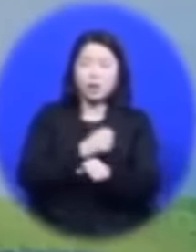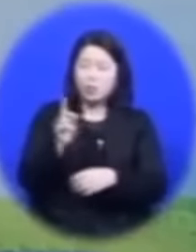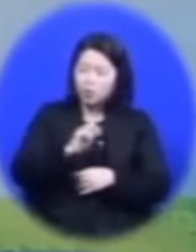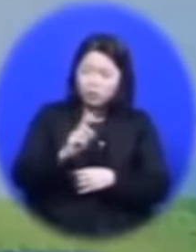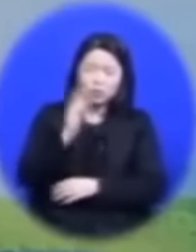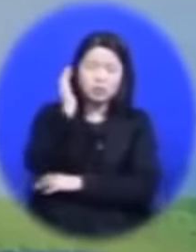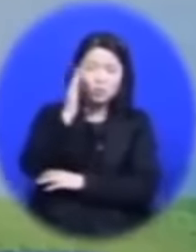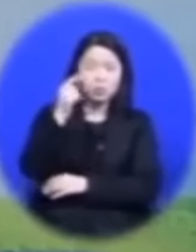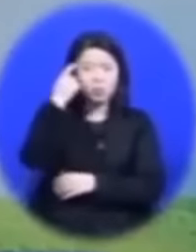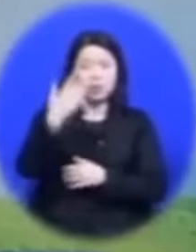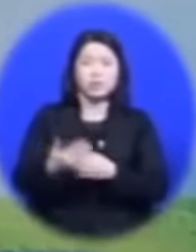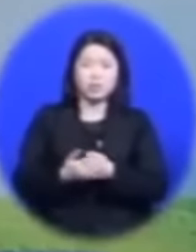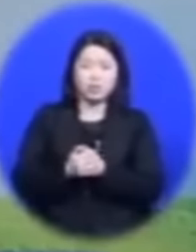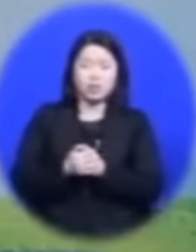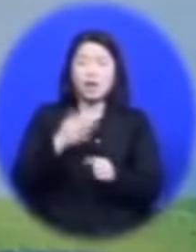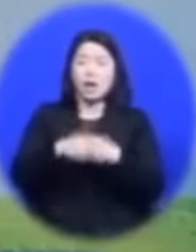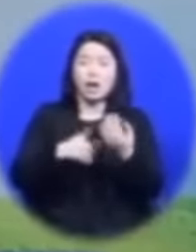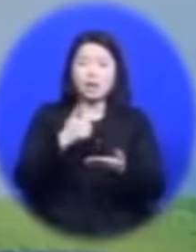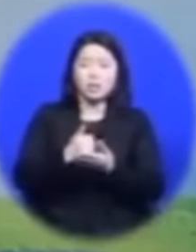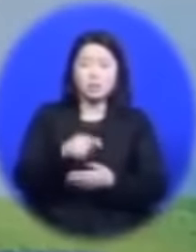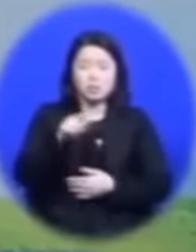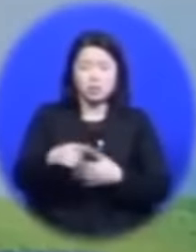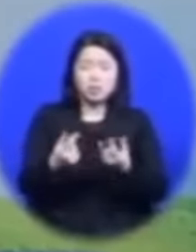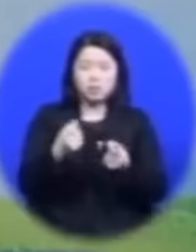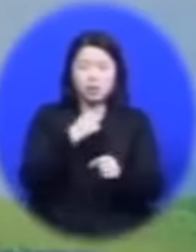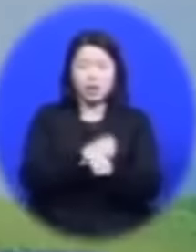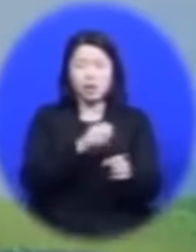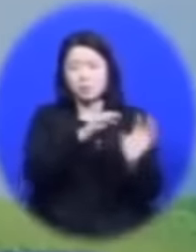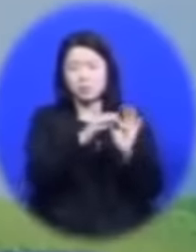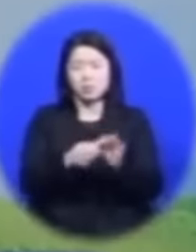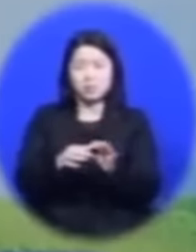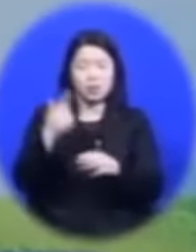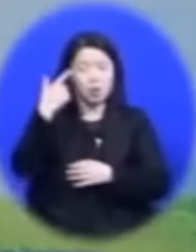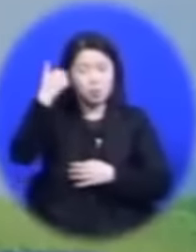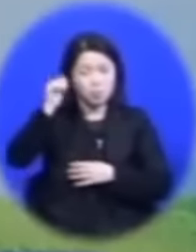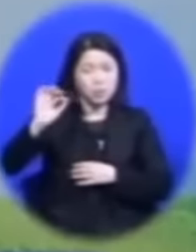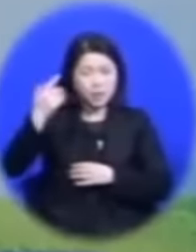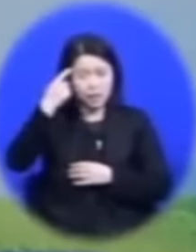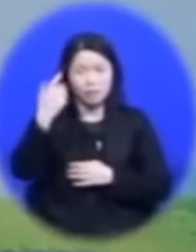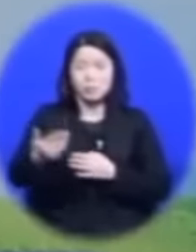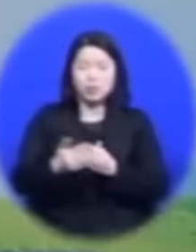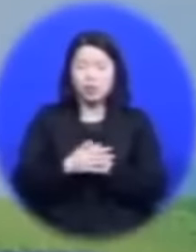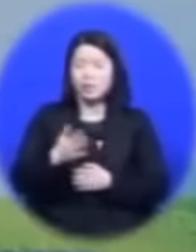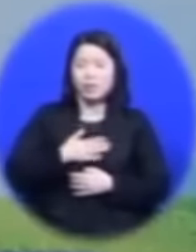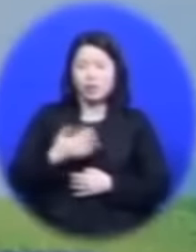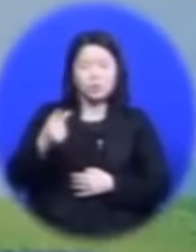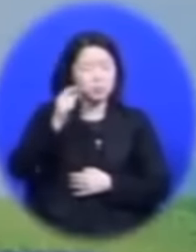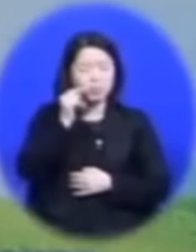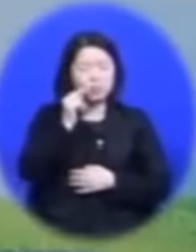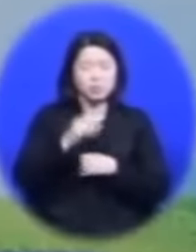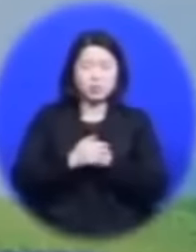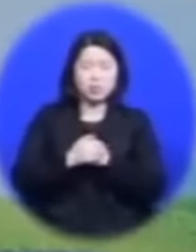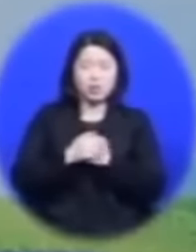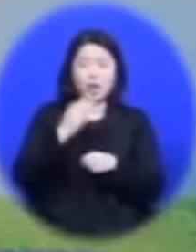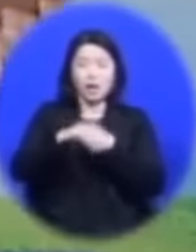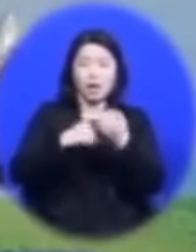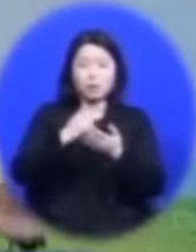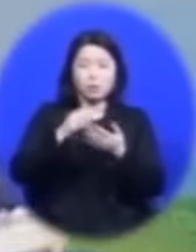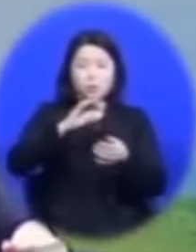해? 하나님, 이렇게 가면서 목사 노릇 해야 합니까? 나 못합니다 하고